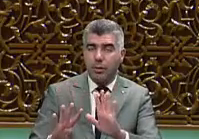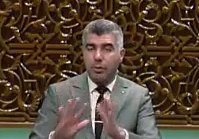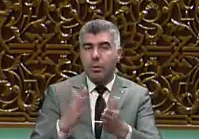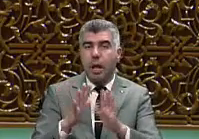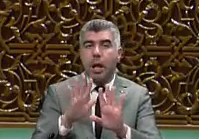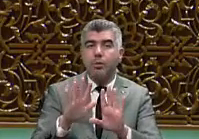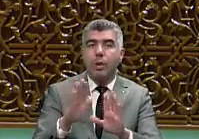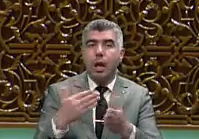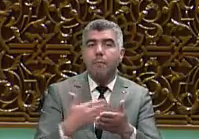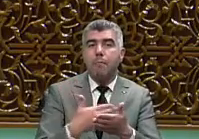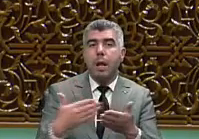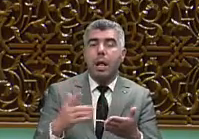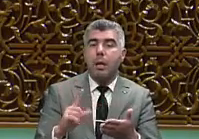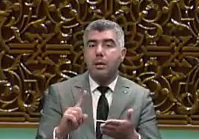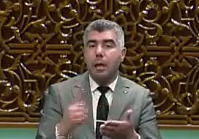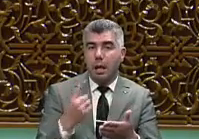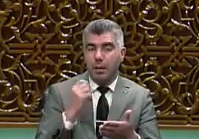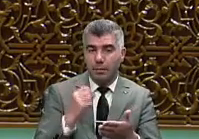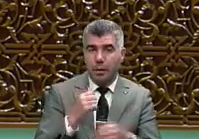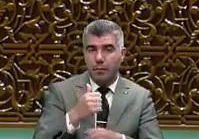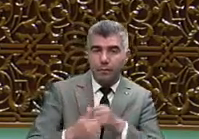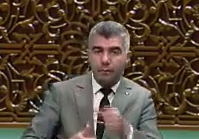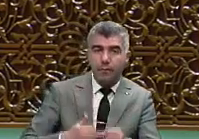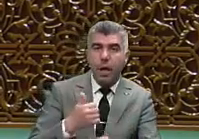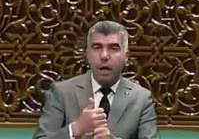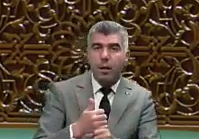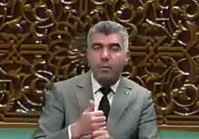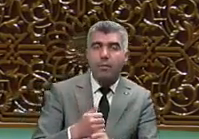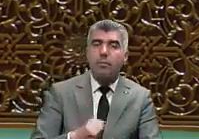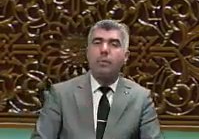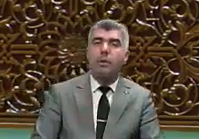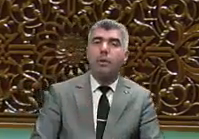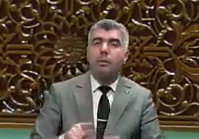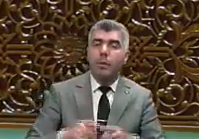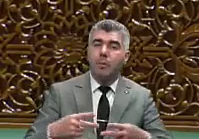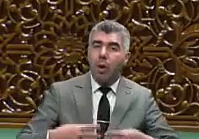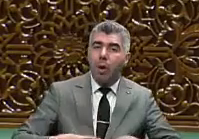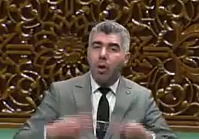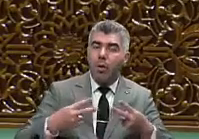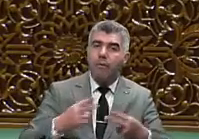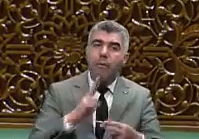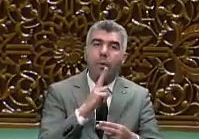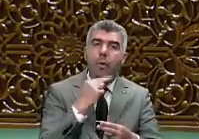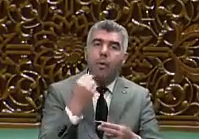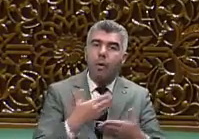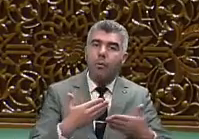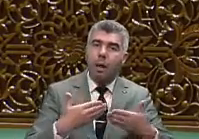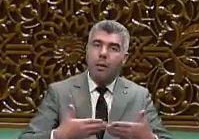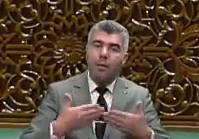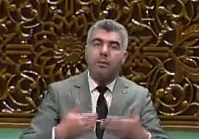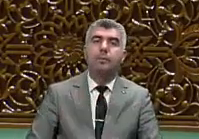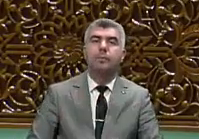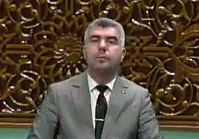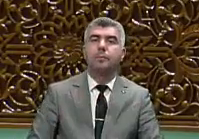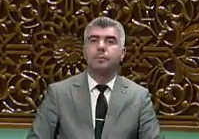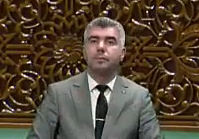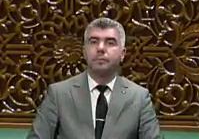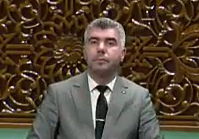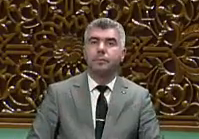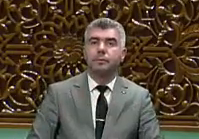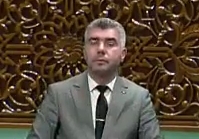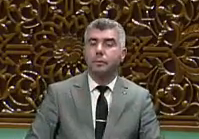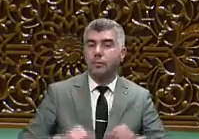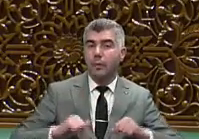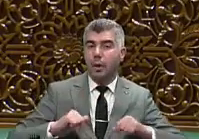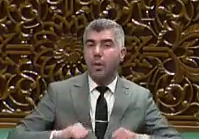يناهز 10 مليار درهم سنويا في انتظار تنفيذ التزامات الحكومات الحالية الحكومة الحالية. السيد